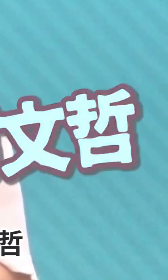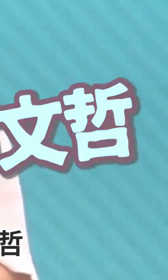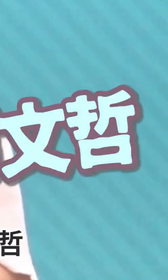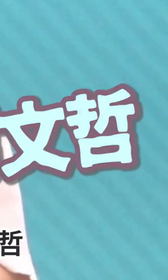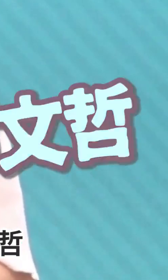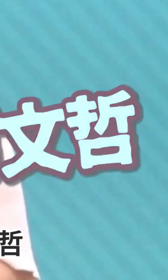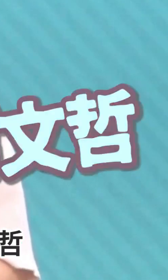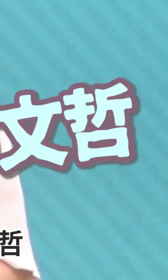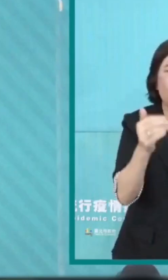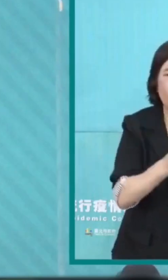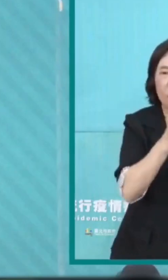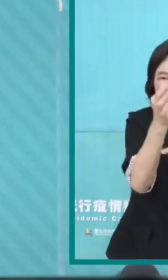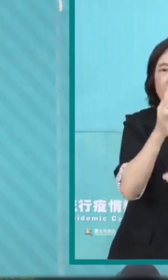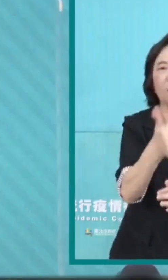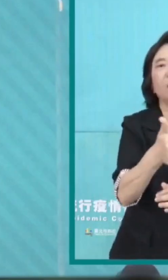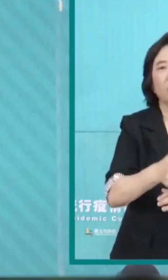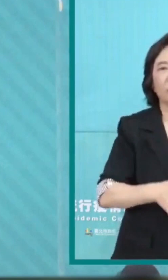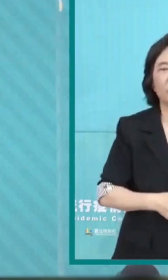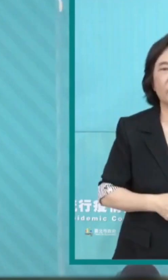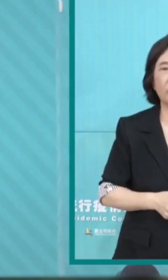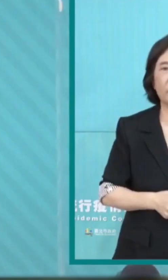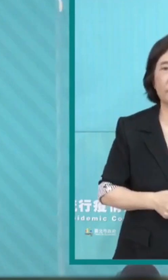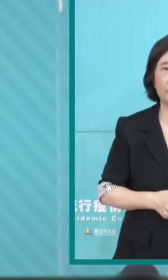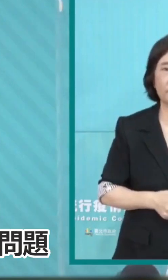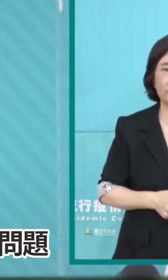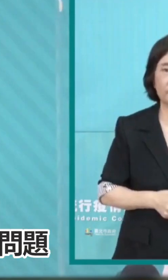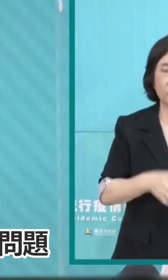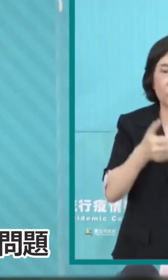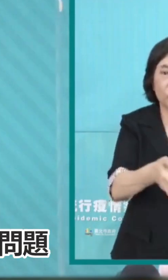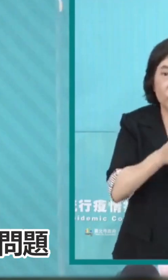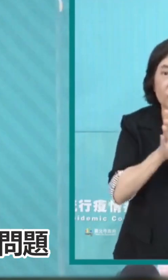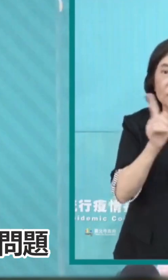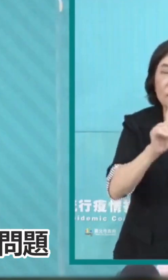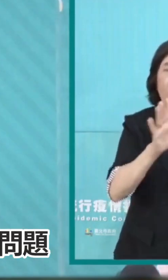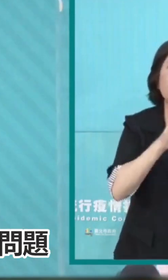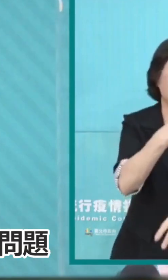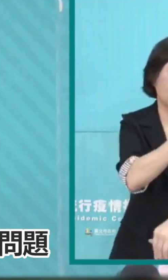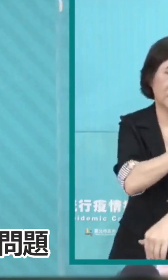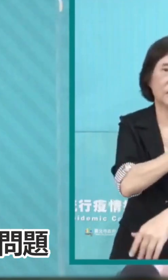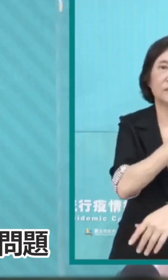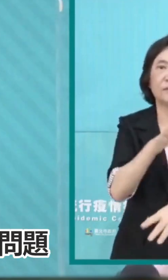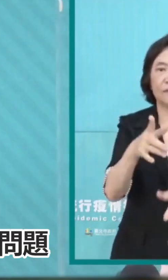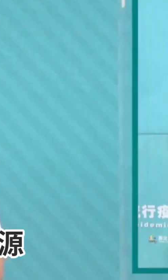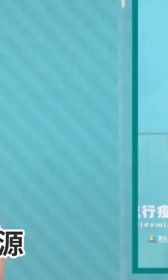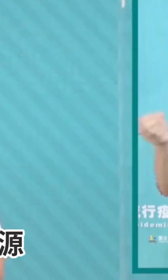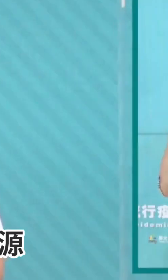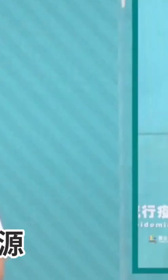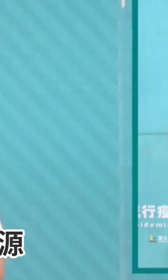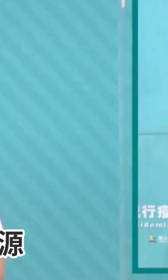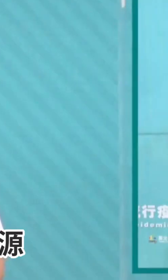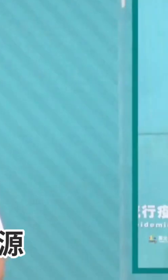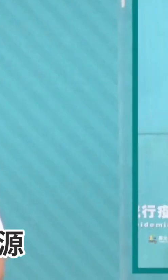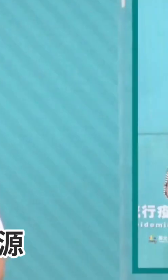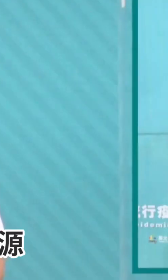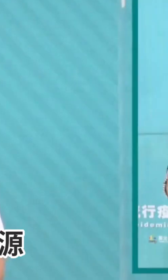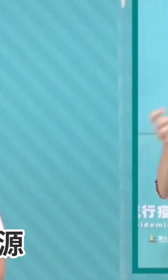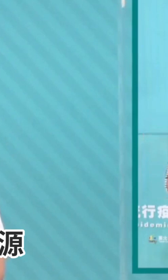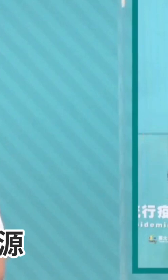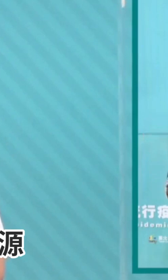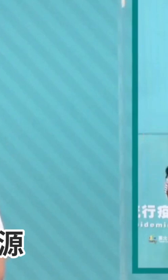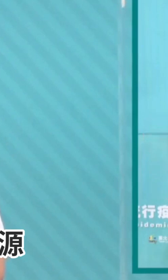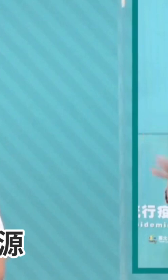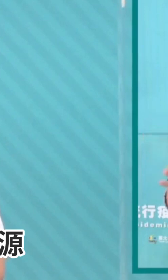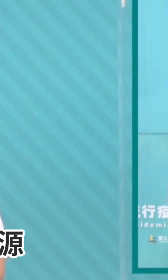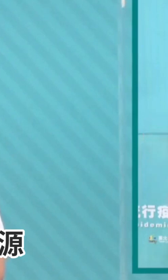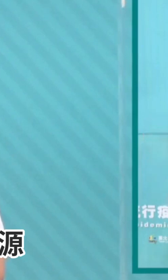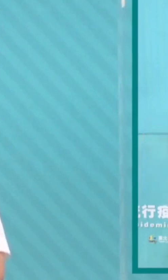柯文哲啊。不过主要的问题还是疫苗不够嘛。今天说疫苗够，这哪里是问题？那就是疫苗很少，它变